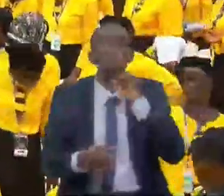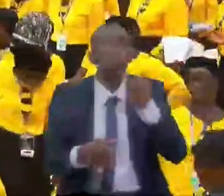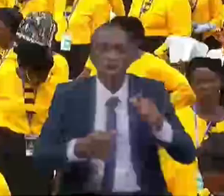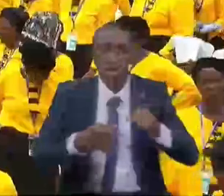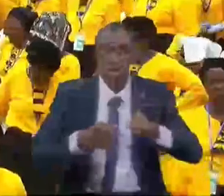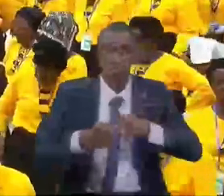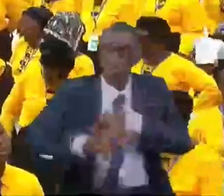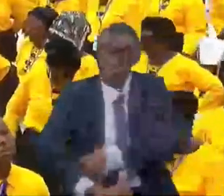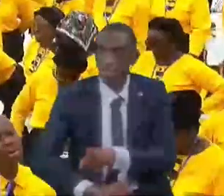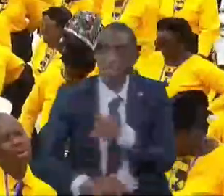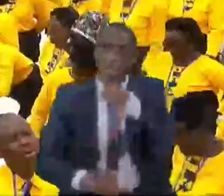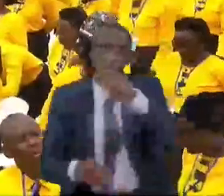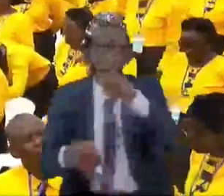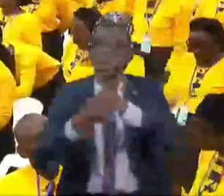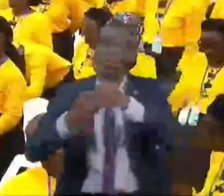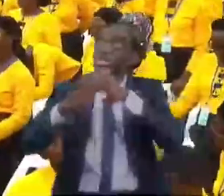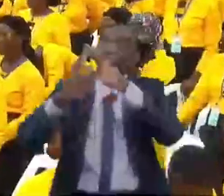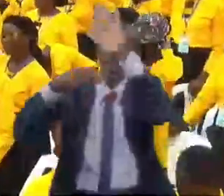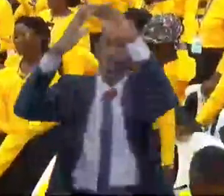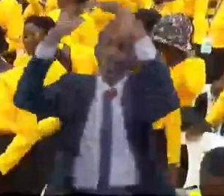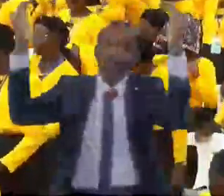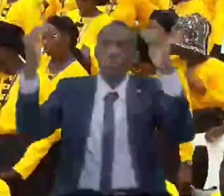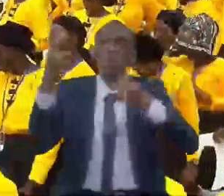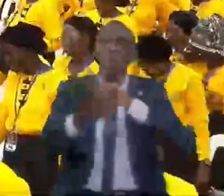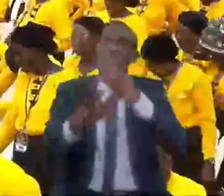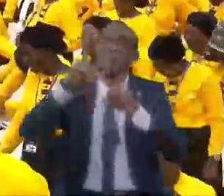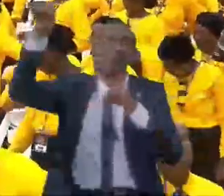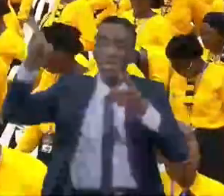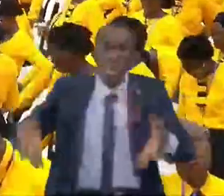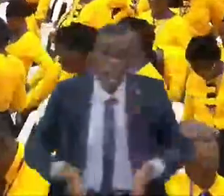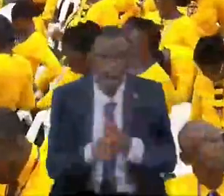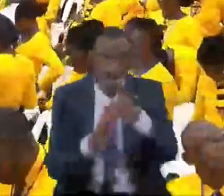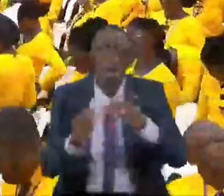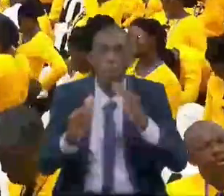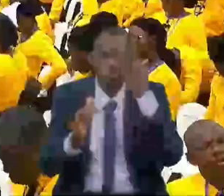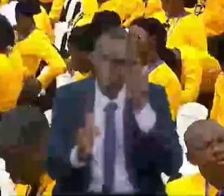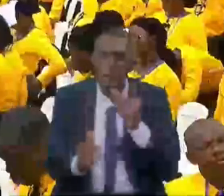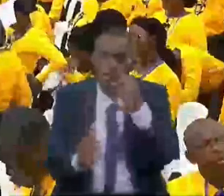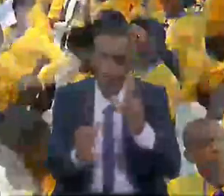Quand tu auras des... Pourquoi est-ce que tu as vécu comme ça? vis